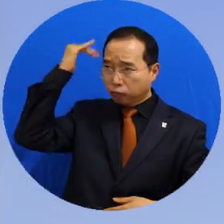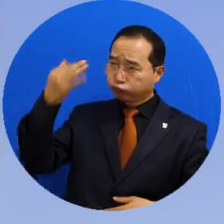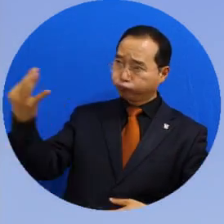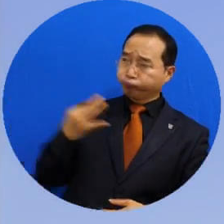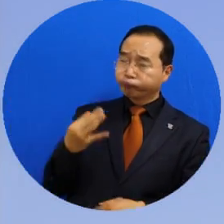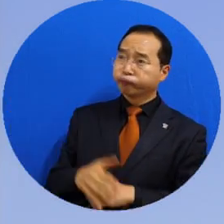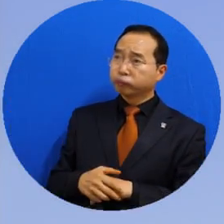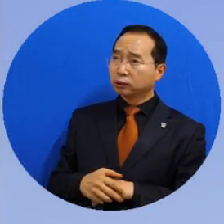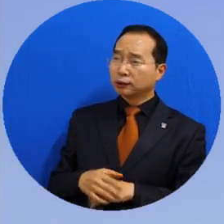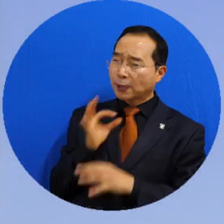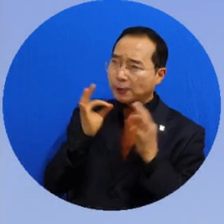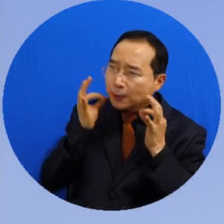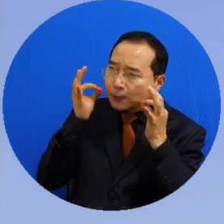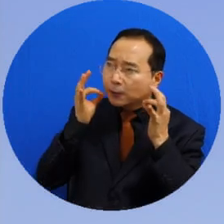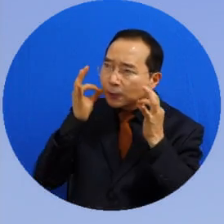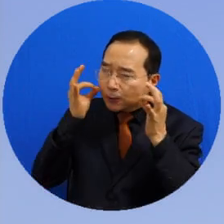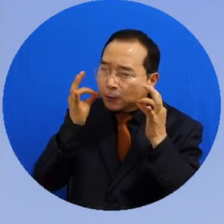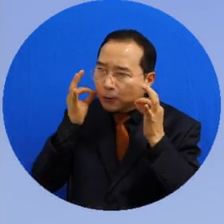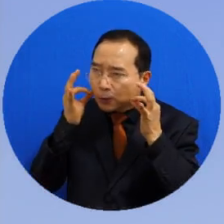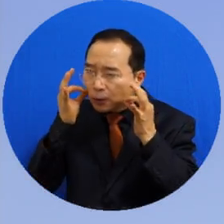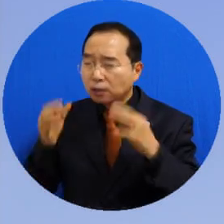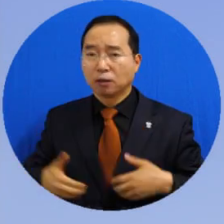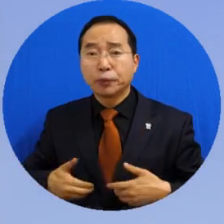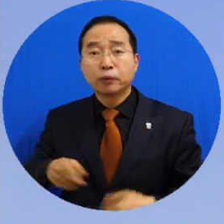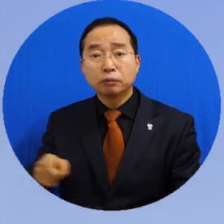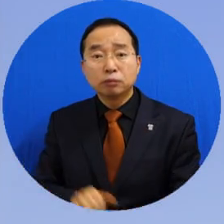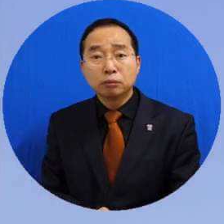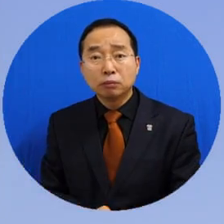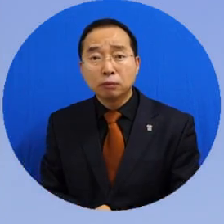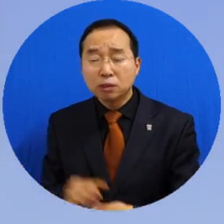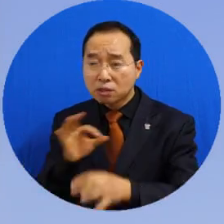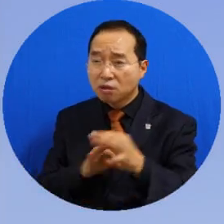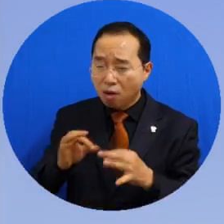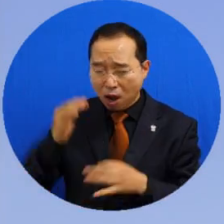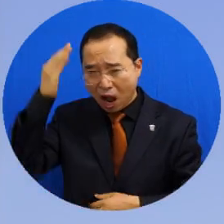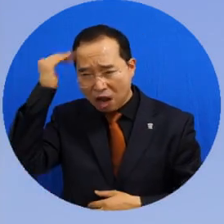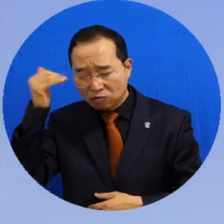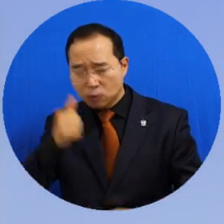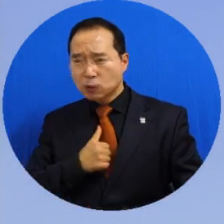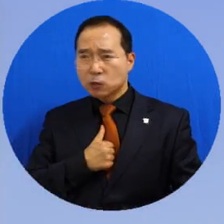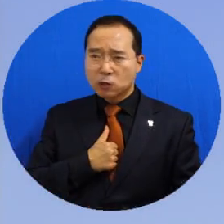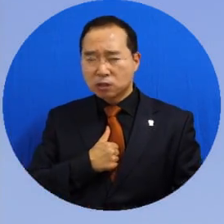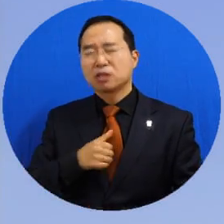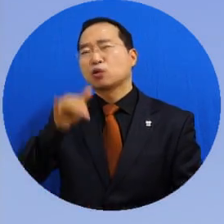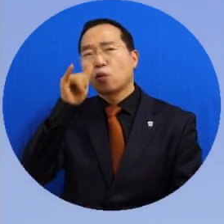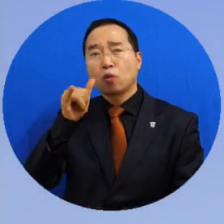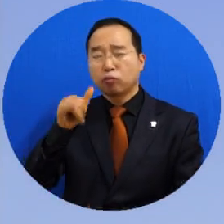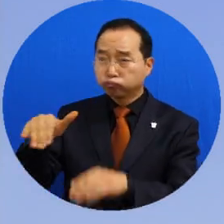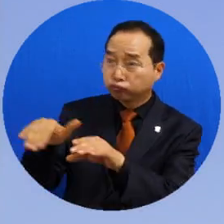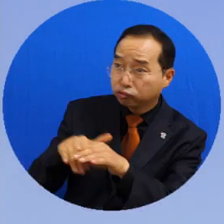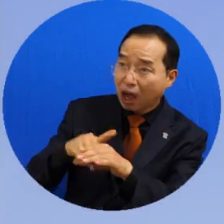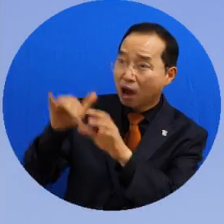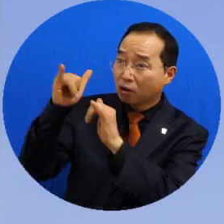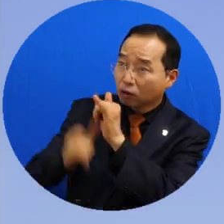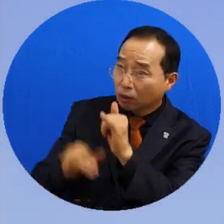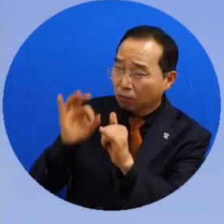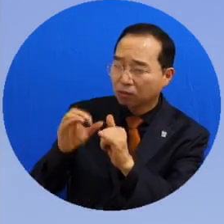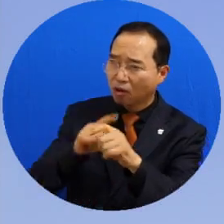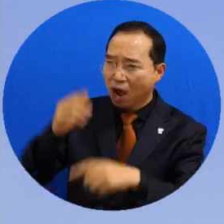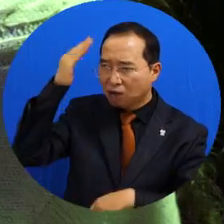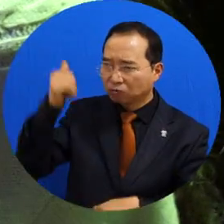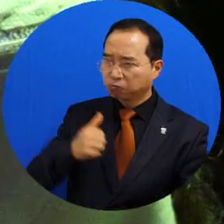한인인데 자신은 그만큼 노력을 해야 돼요. 의식적인 노력. 그래서 그들은 더 한국적일 때가 많습니다. 문화적으로,